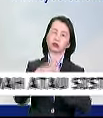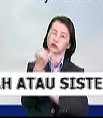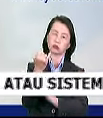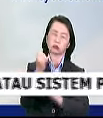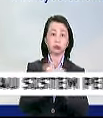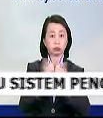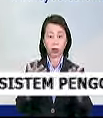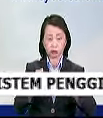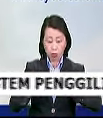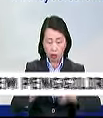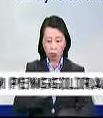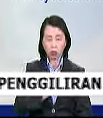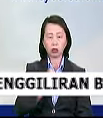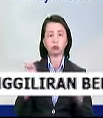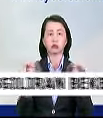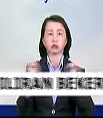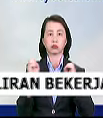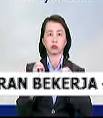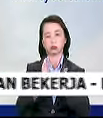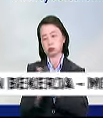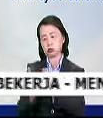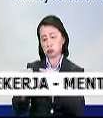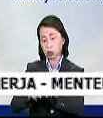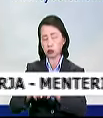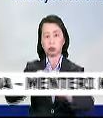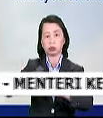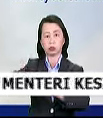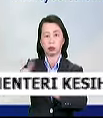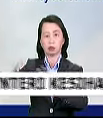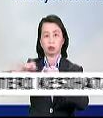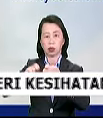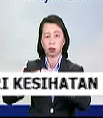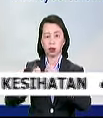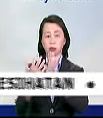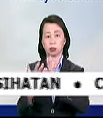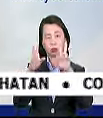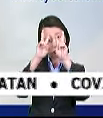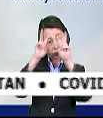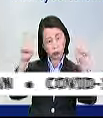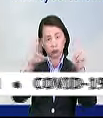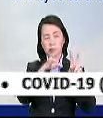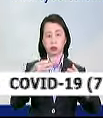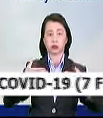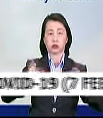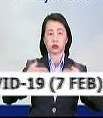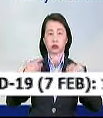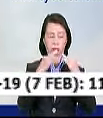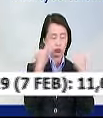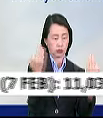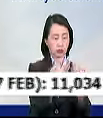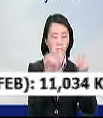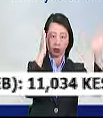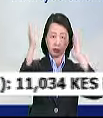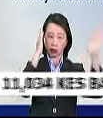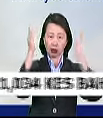negatif tanpa sikap kawal kendiri menyebabkan berlakunya pelbagai impak terhadap keharmonian dan